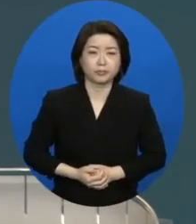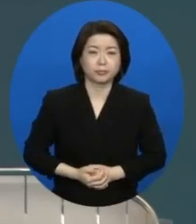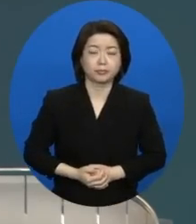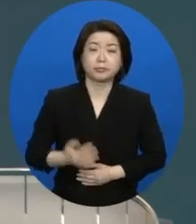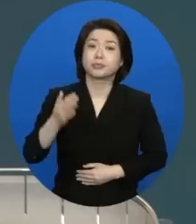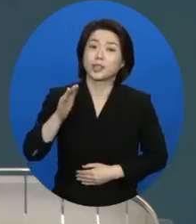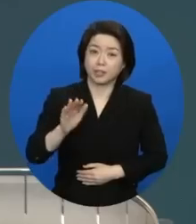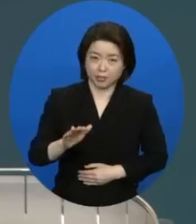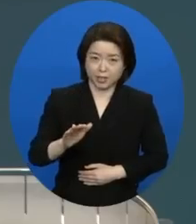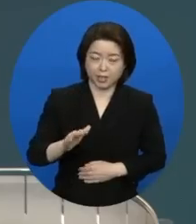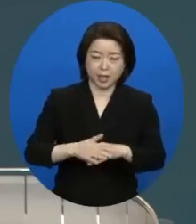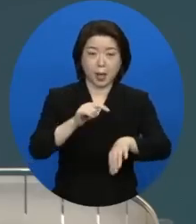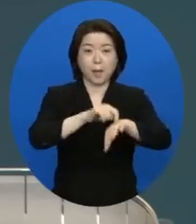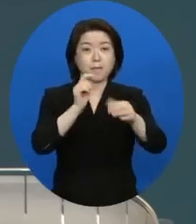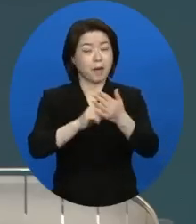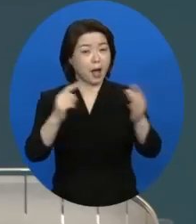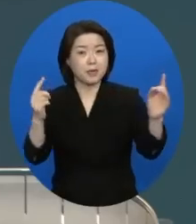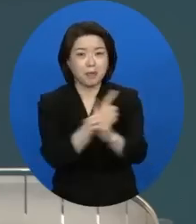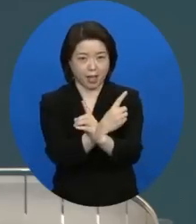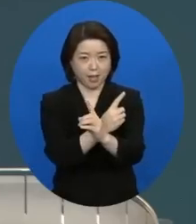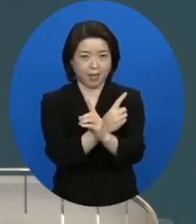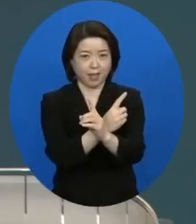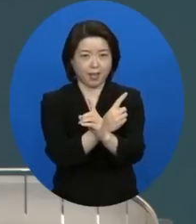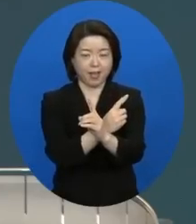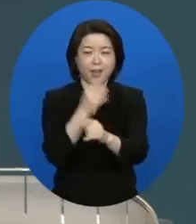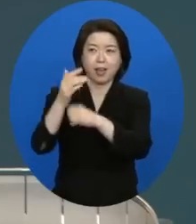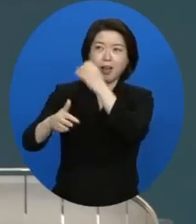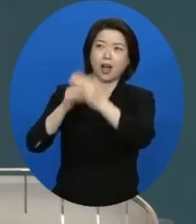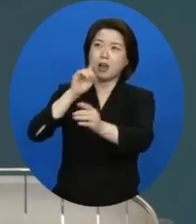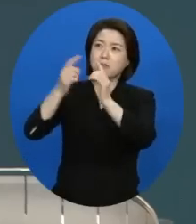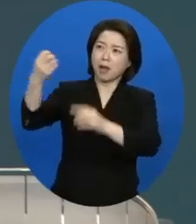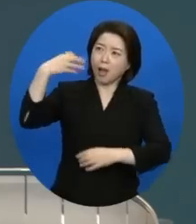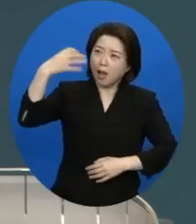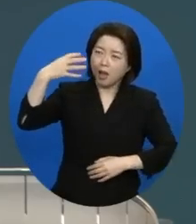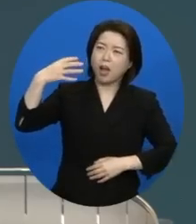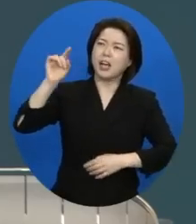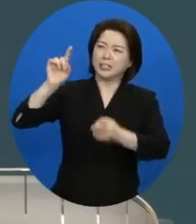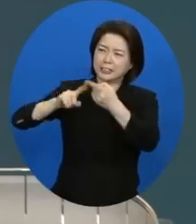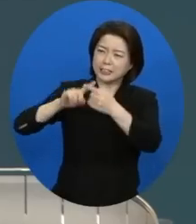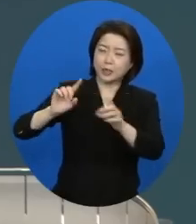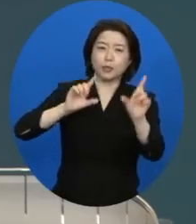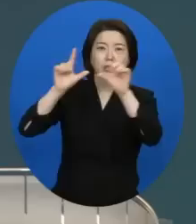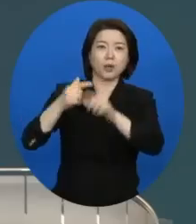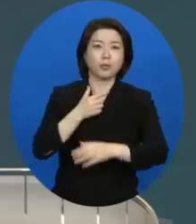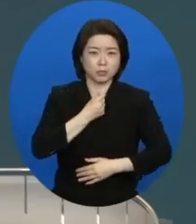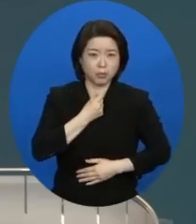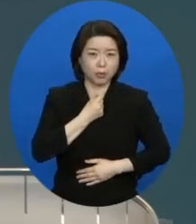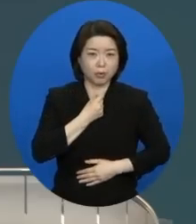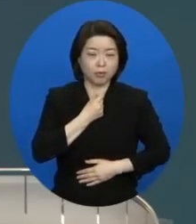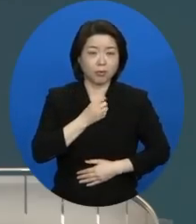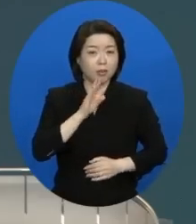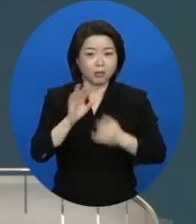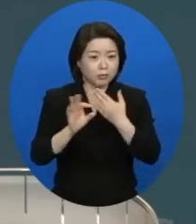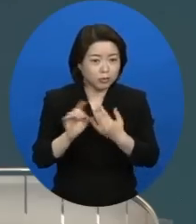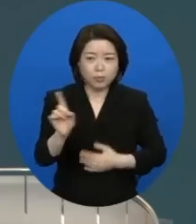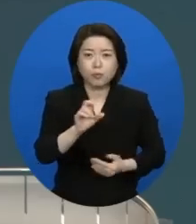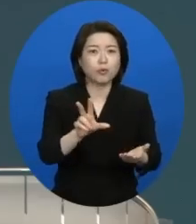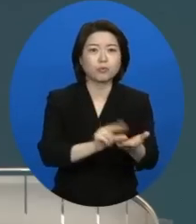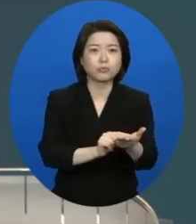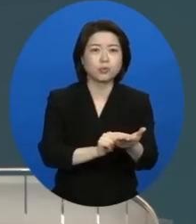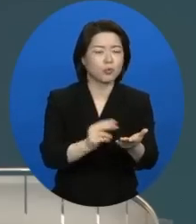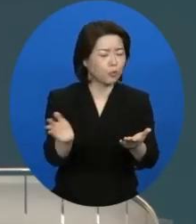그런데 마음이 바뀌어서 하나님의 말씀대로 살고 싶어졌어요. 그러면 뭐가 문제가